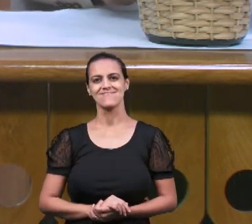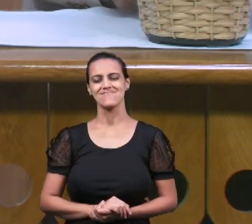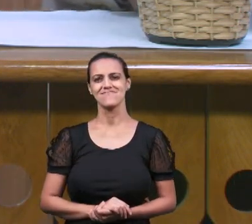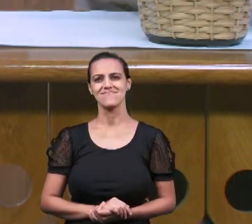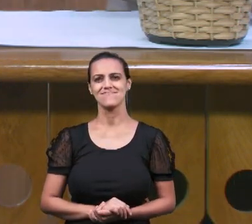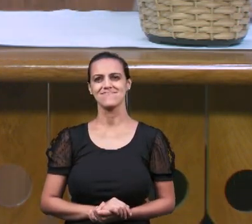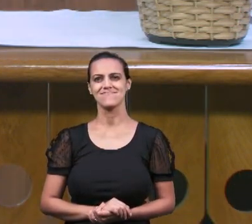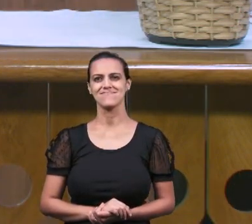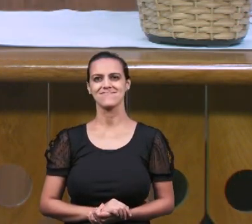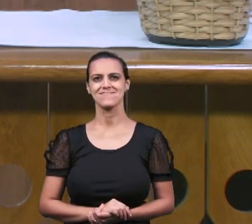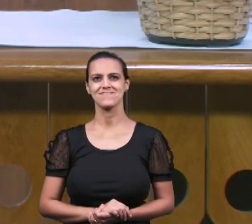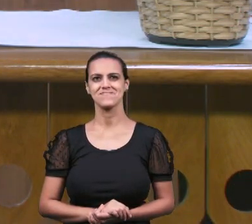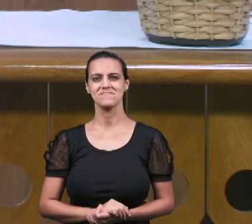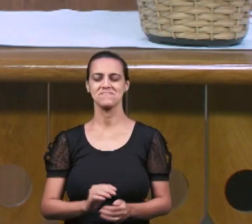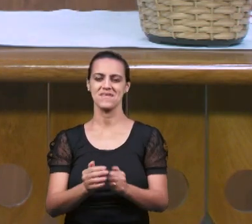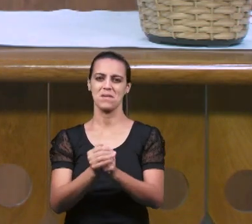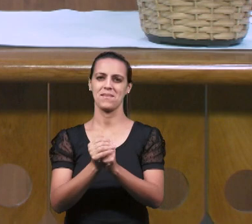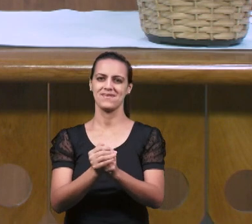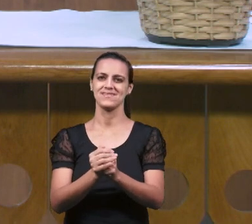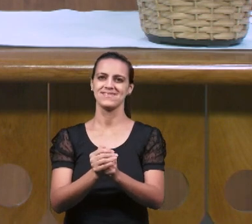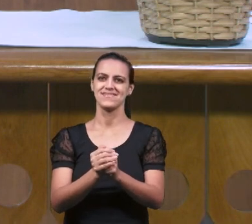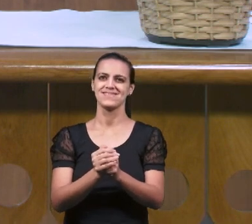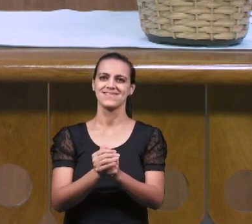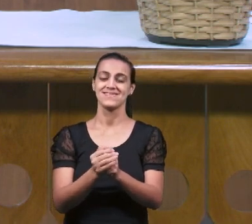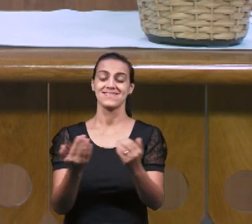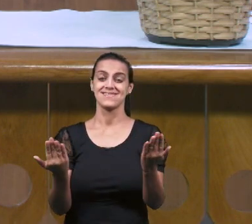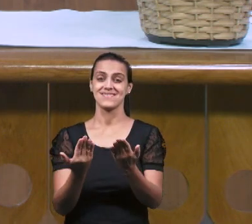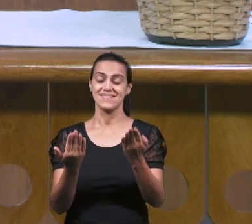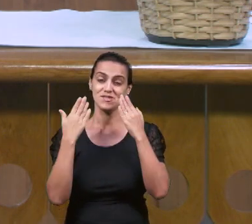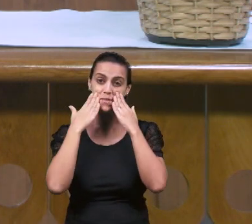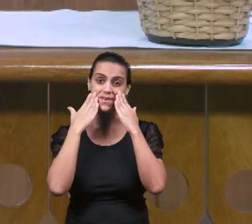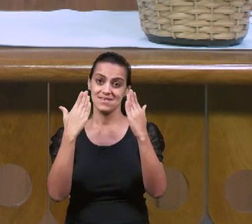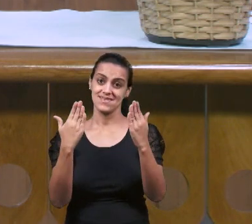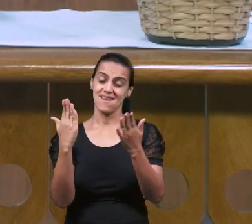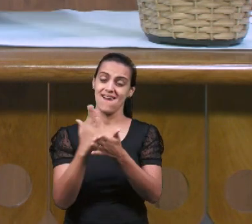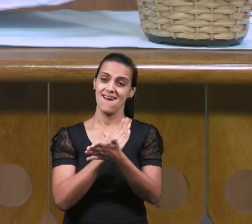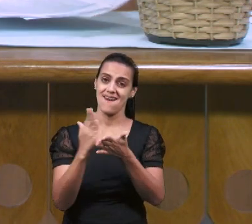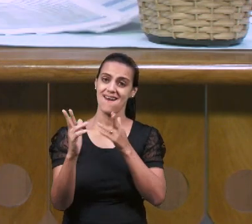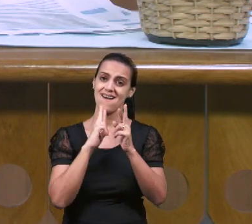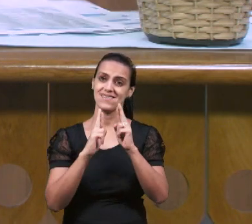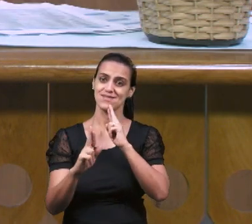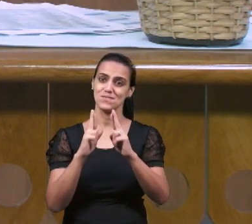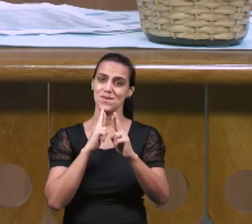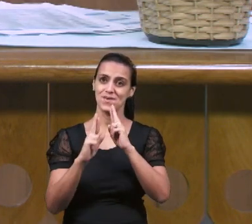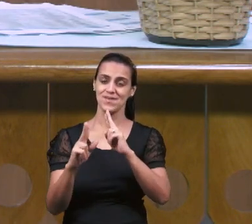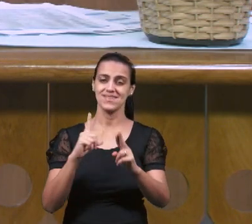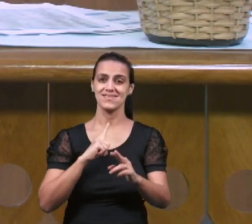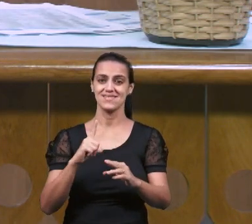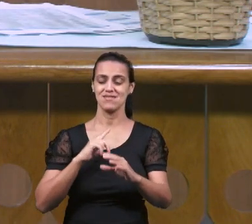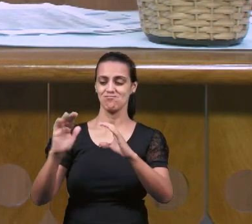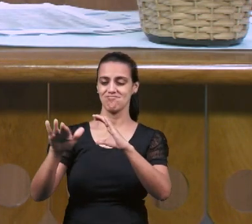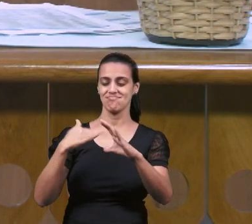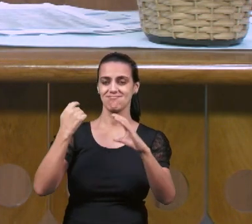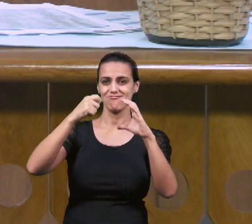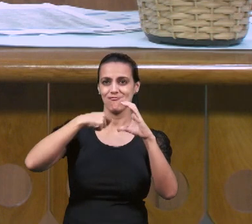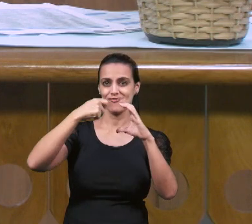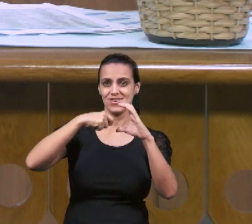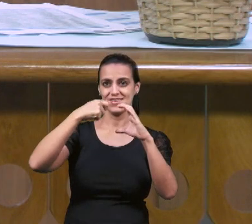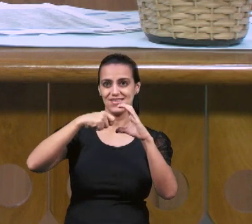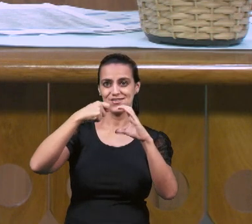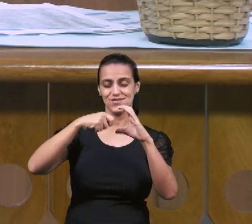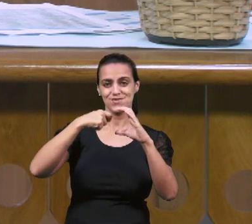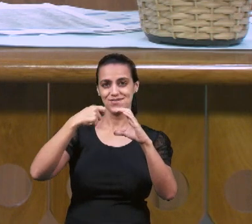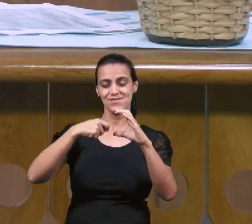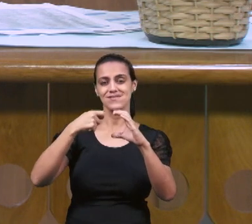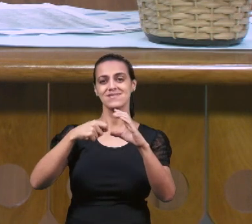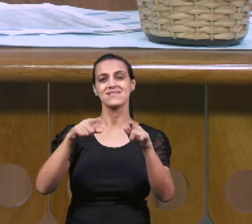Amen, mes frères et sœurs. Nous allons donc présenter quelques réponses qui ont été envoyées à travers les vidéos de nos frères et sœurs, et principalement